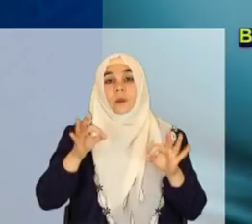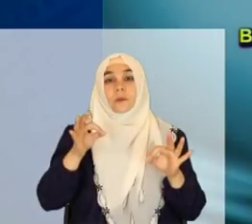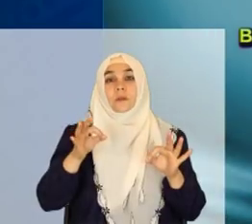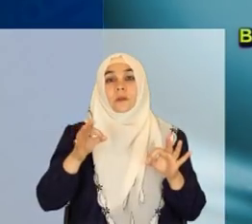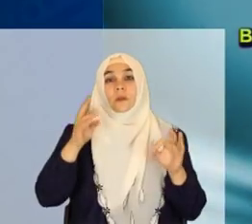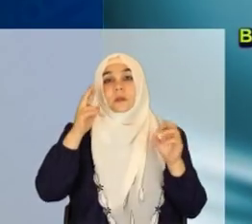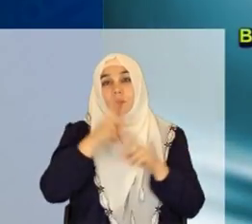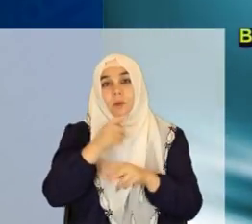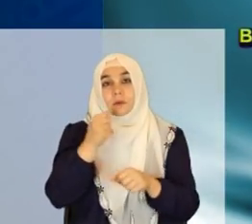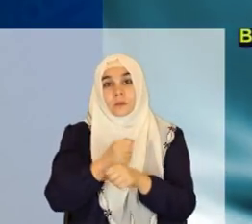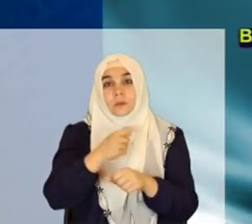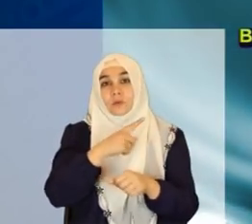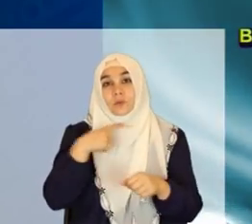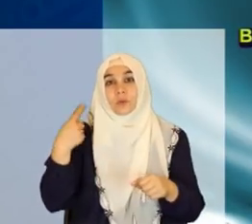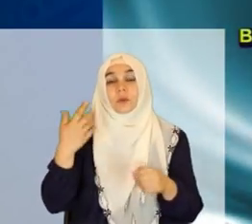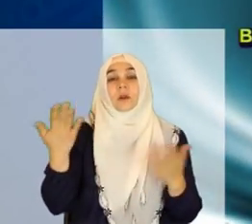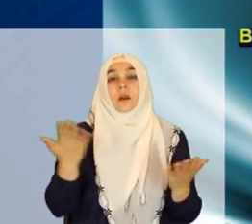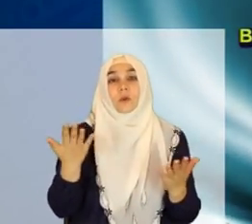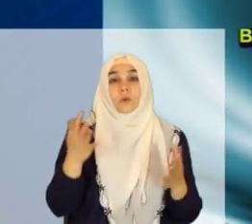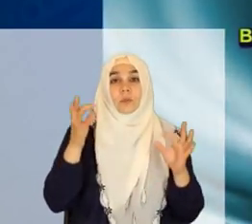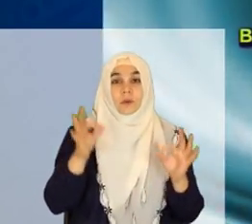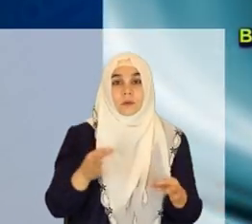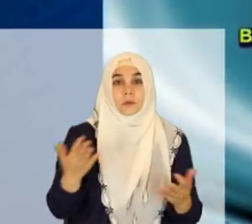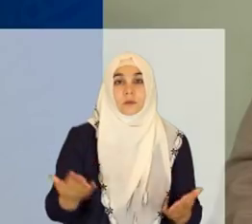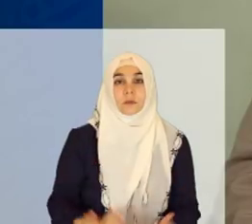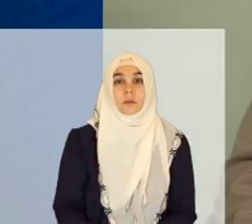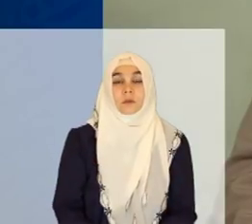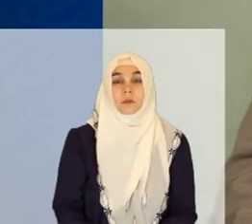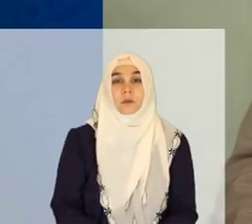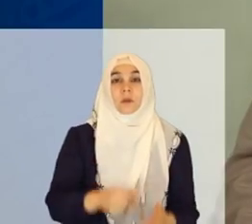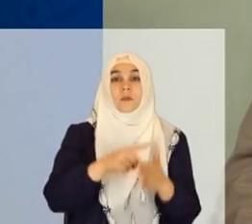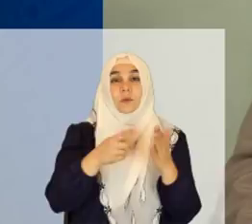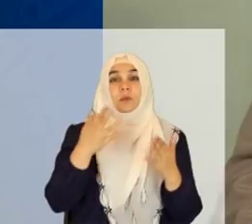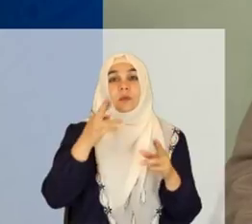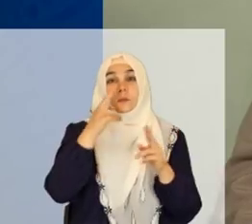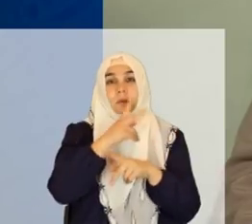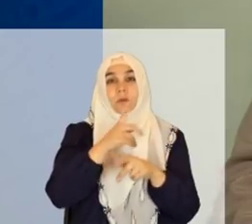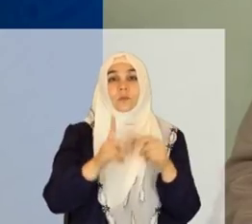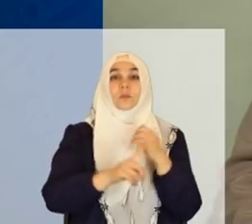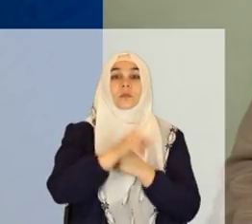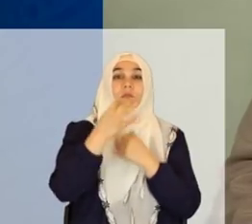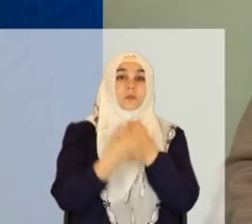usul harom va taqvo so'yish qanday bo'ladi? Savol boshidan oxirigacha noto'g'ri.